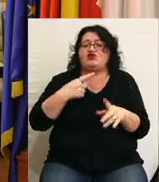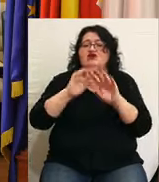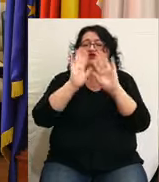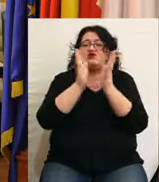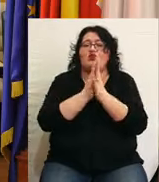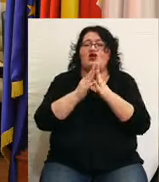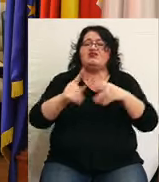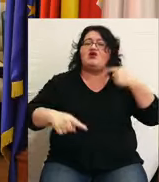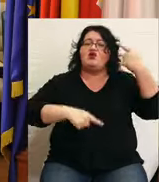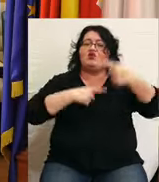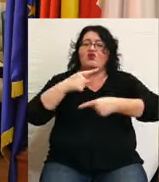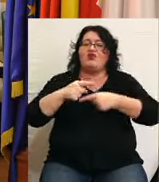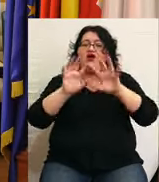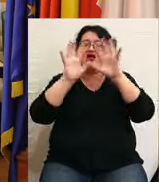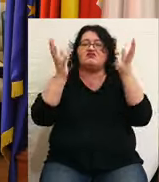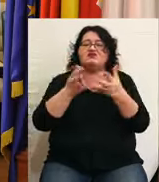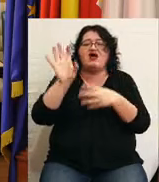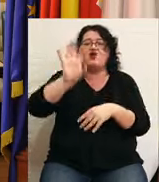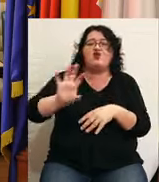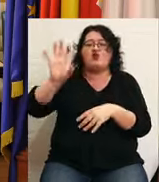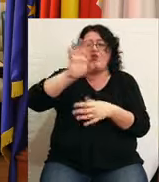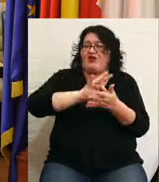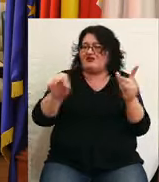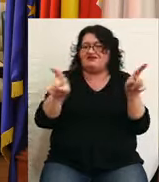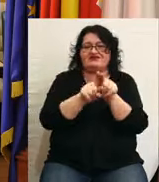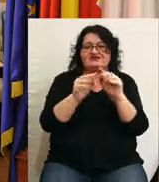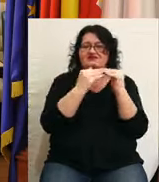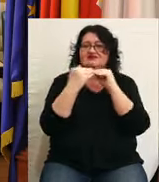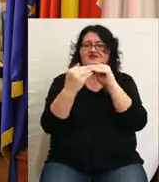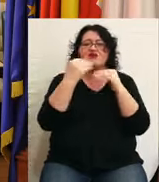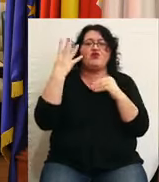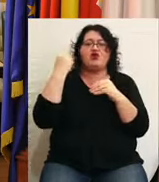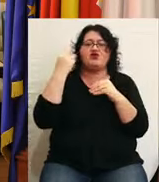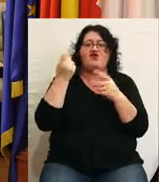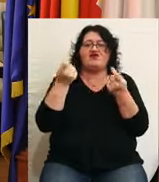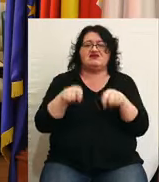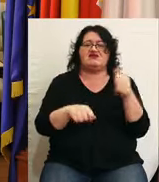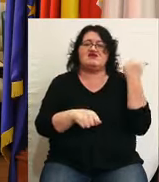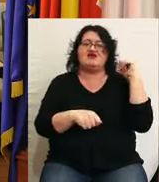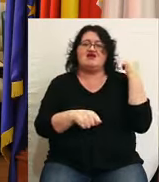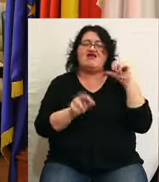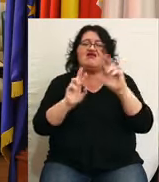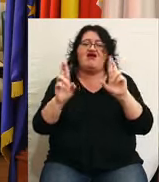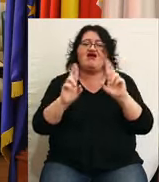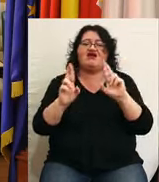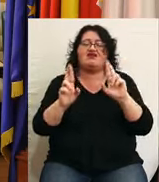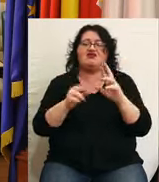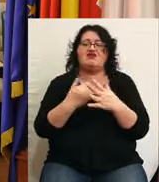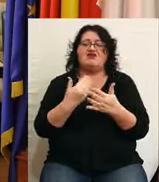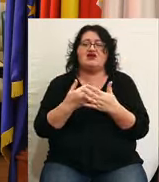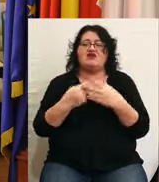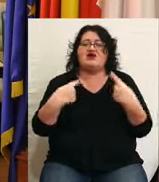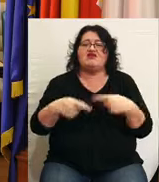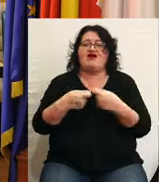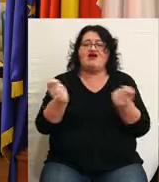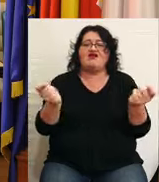continentul Europa momentan se află. Încă o dată, în Moldova au declarat stare de alertă pentru că n-au